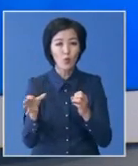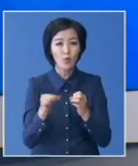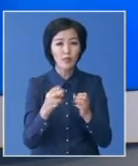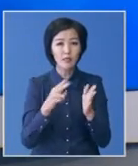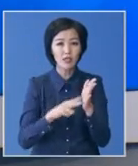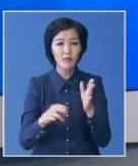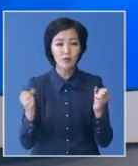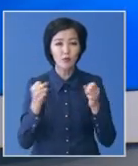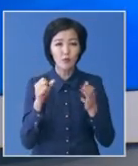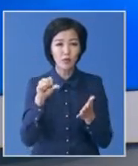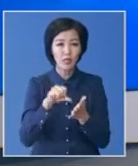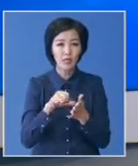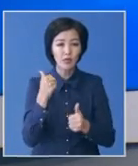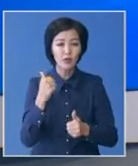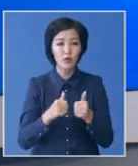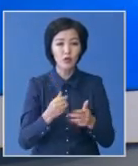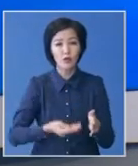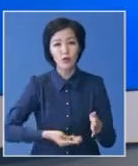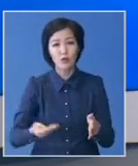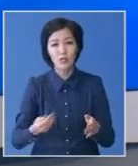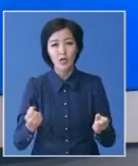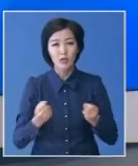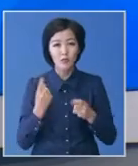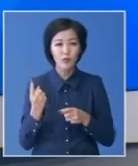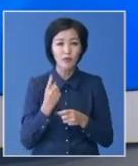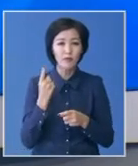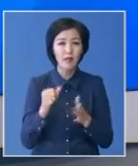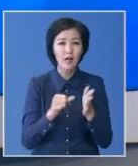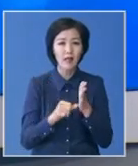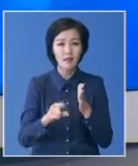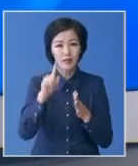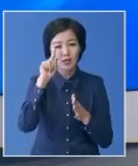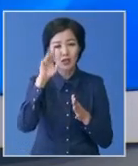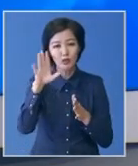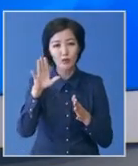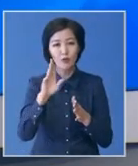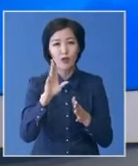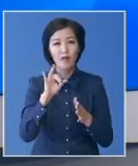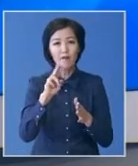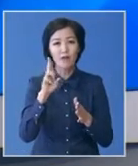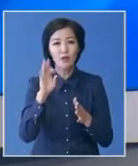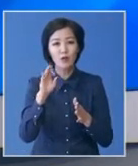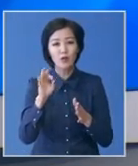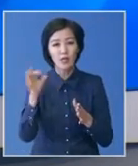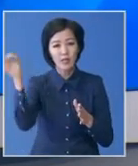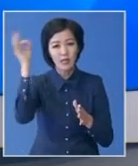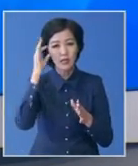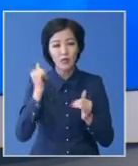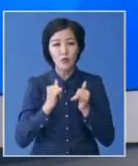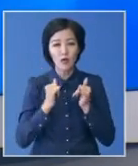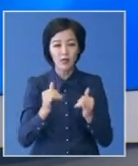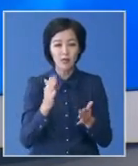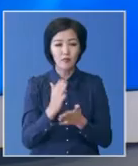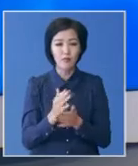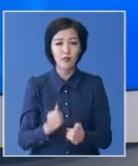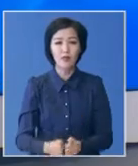70-ге жуық спортшы келген. Бұл турнир еліміздің үстел теннисінен спорт шебері, еліміздің 6 мәрте чемпионы Виктория Кузнецованы еске алуға